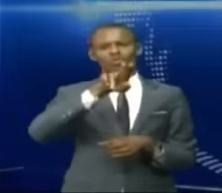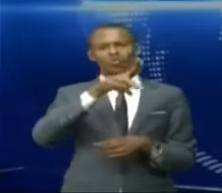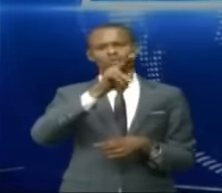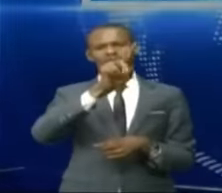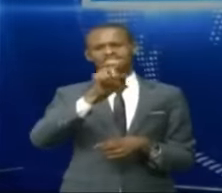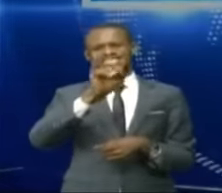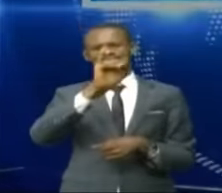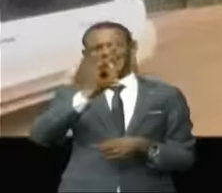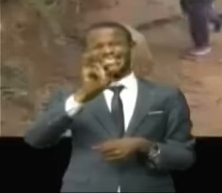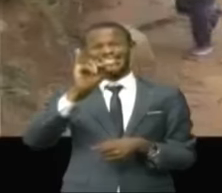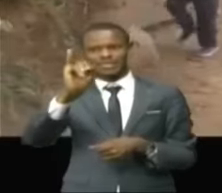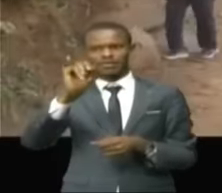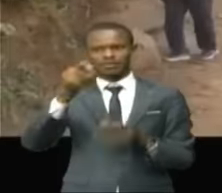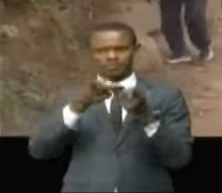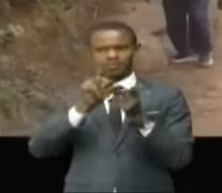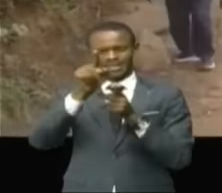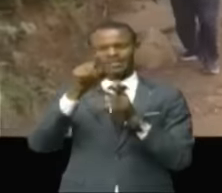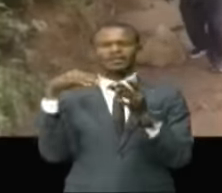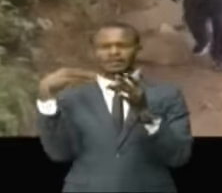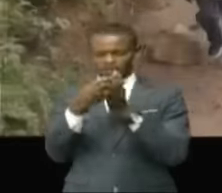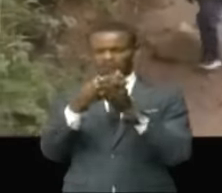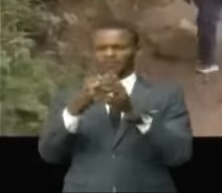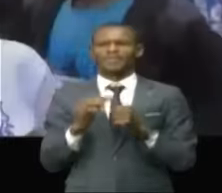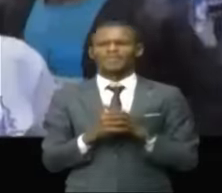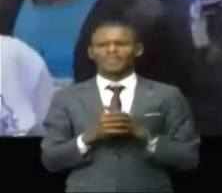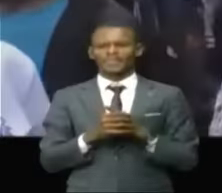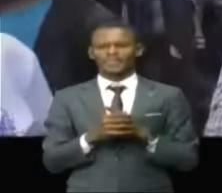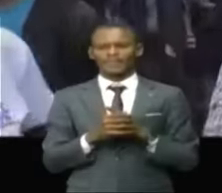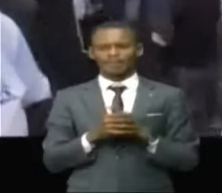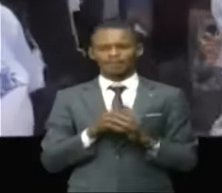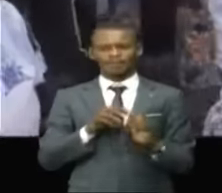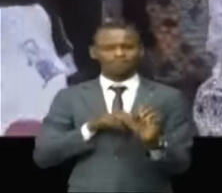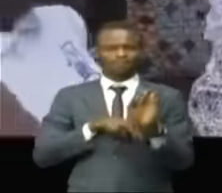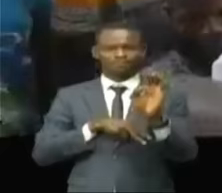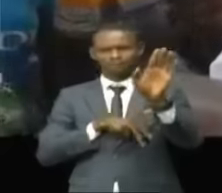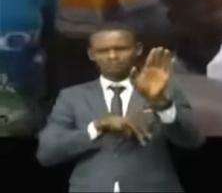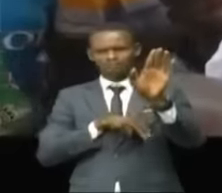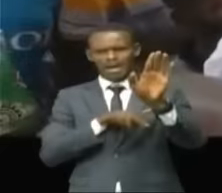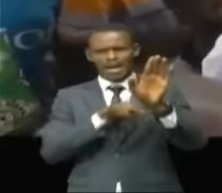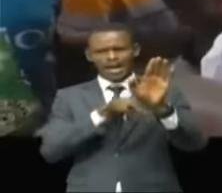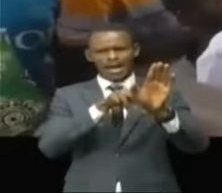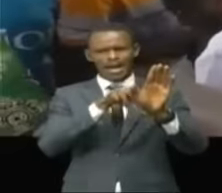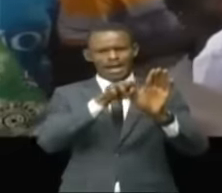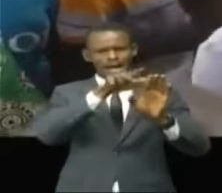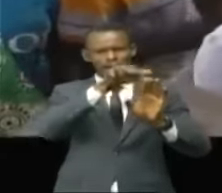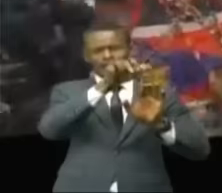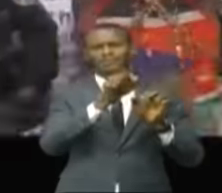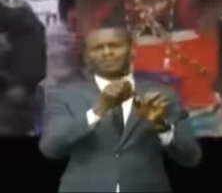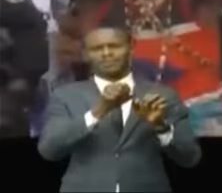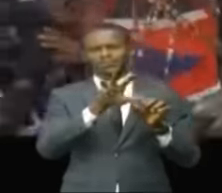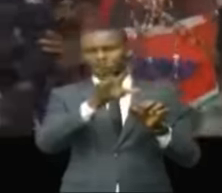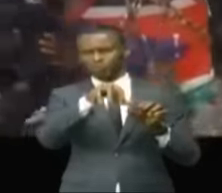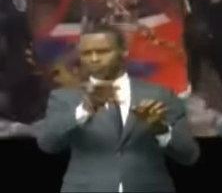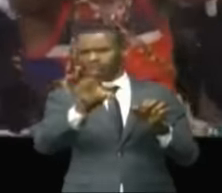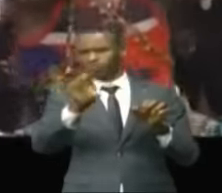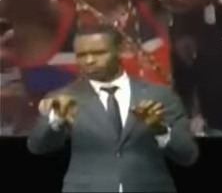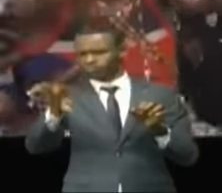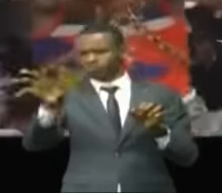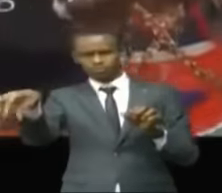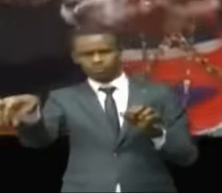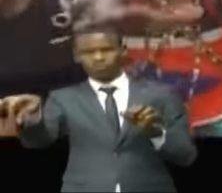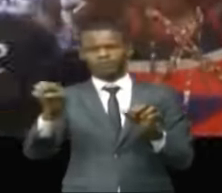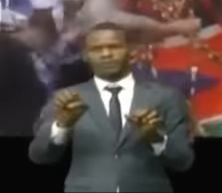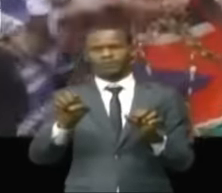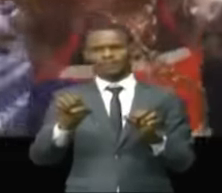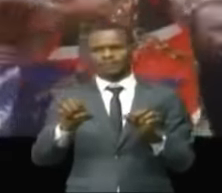Kivu. Depuis les escarpements d'Engomo, passant par Kalunga, Natchiembi, jusqu'à Kamanyola, les Baobabs du